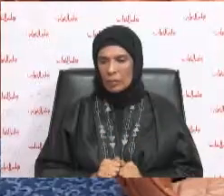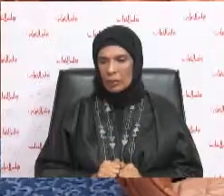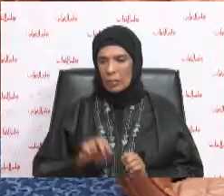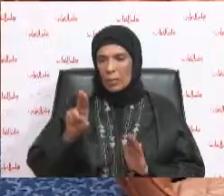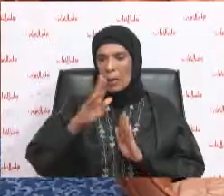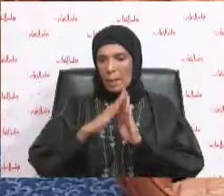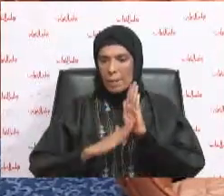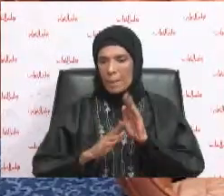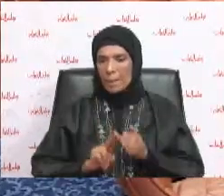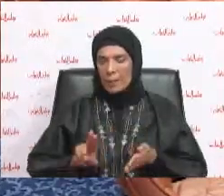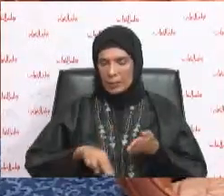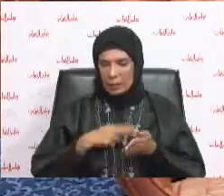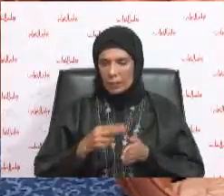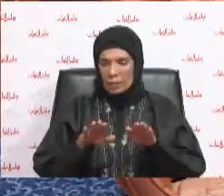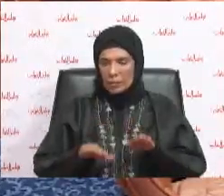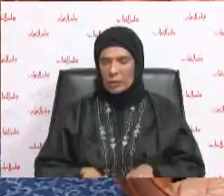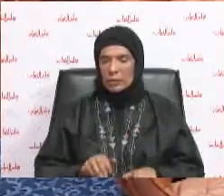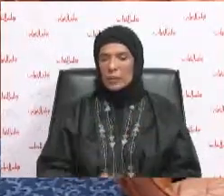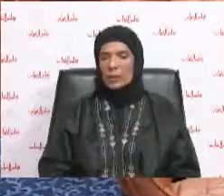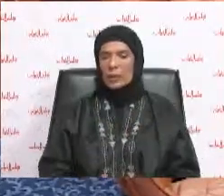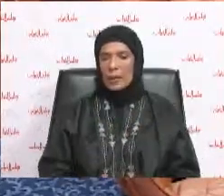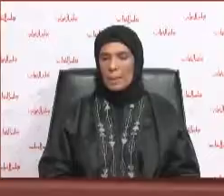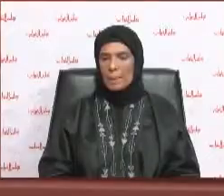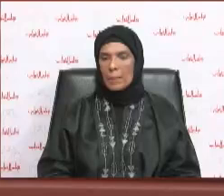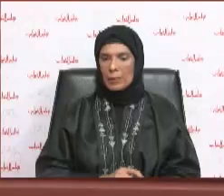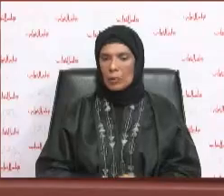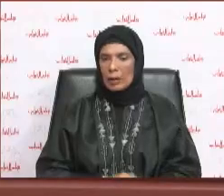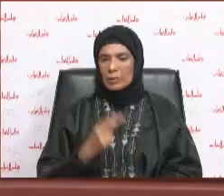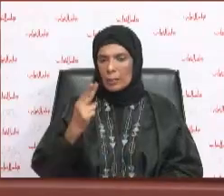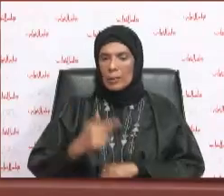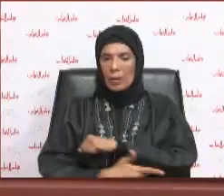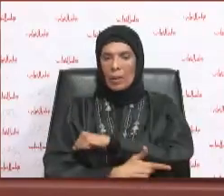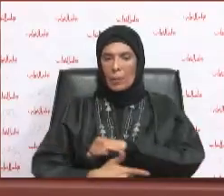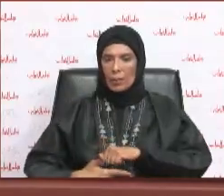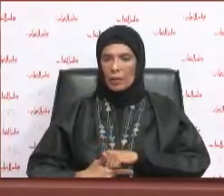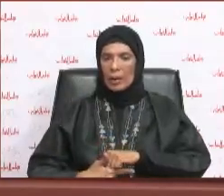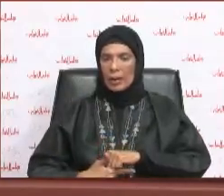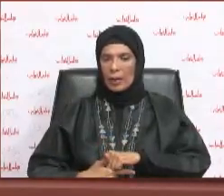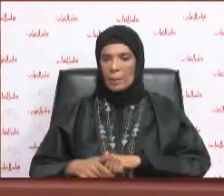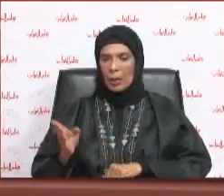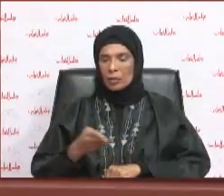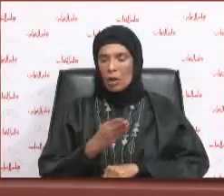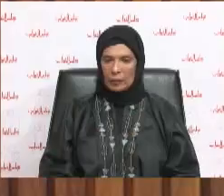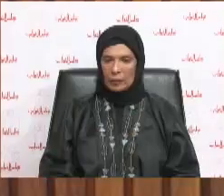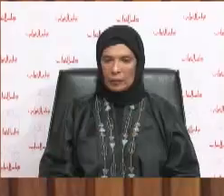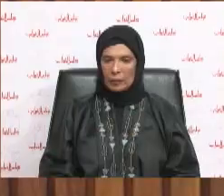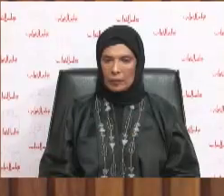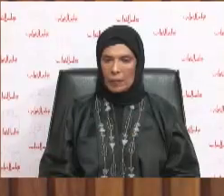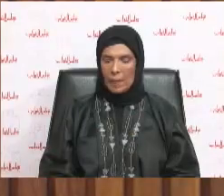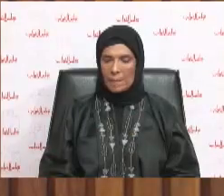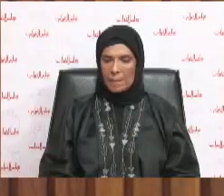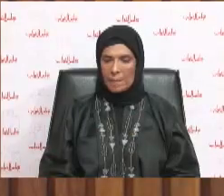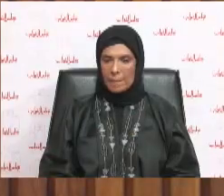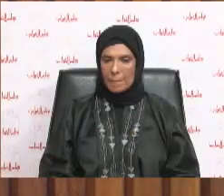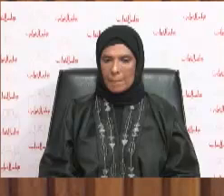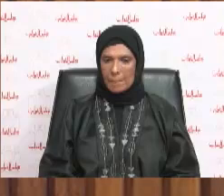التقرير المعاد من جلسة المجلس، وذلك لمدة 2 أسبوع اعتبارا من تاريخ الموافقة على الطلب. شكرا معالي الرئيس. الأخ محمد